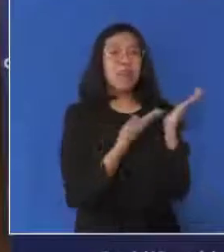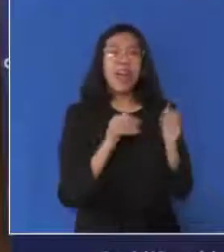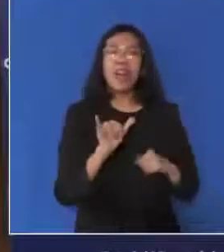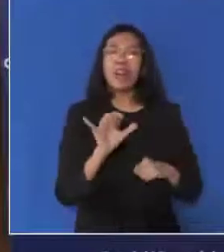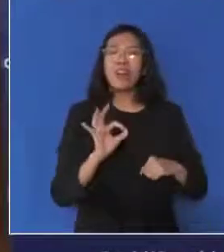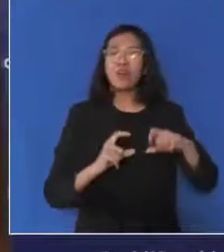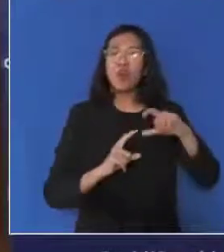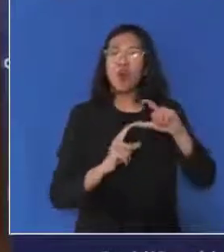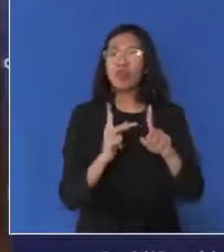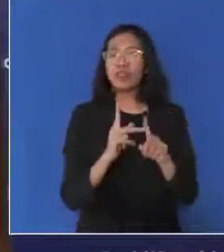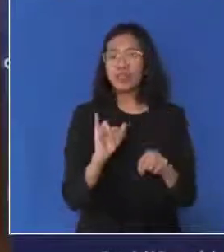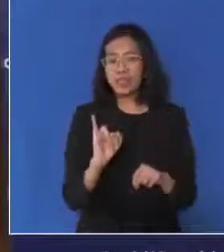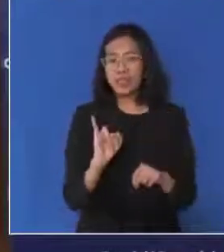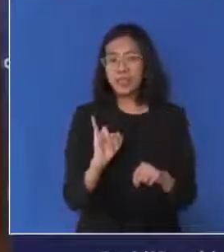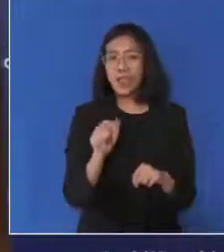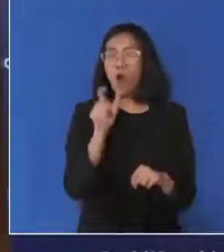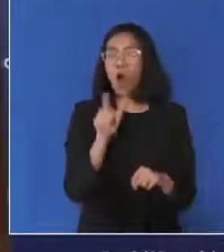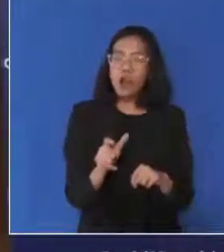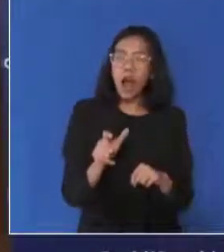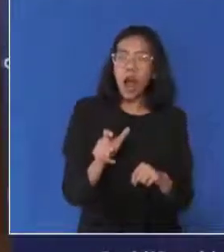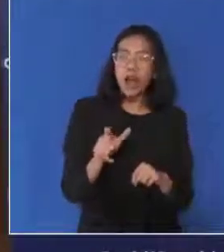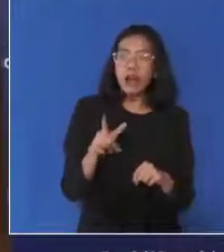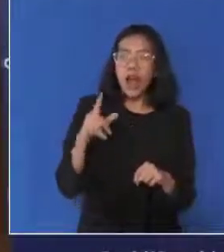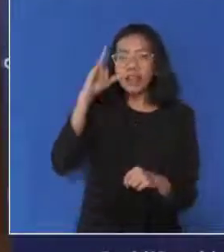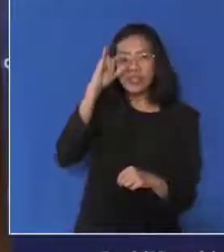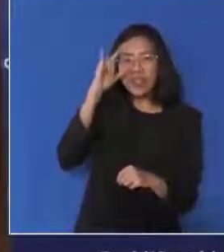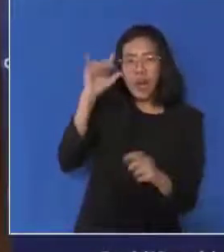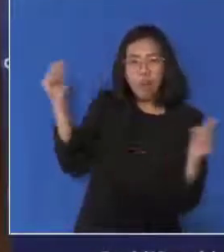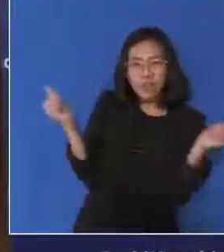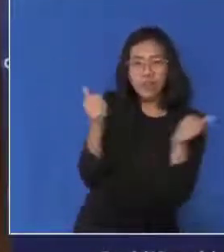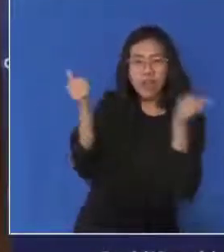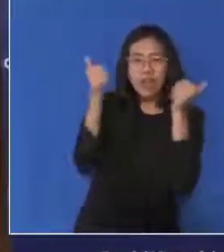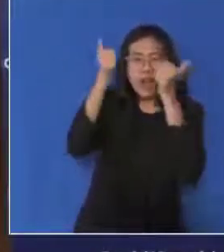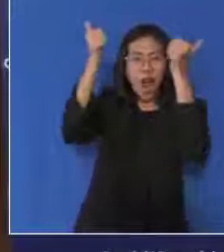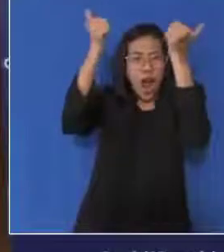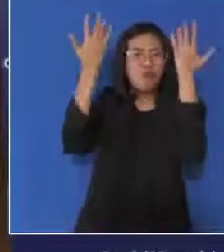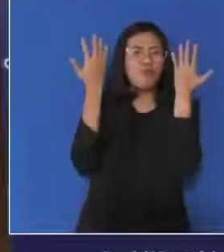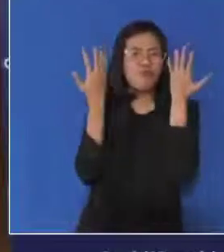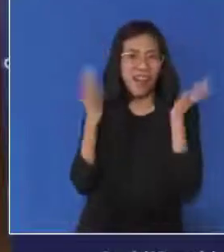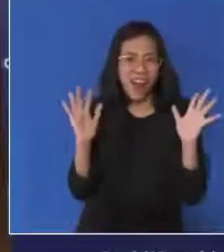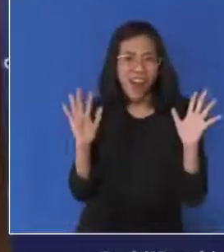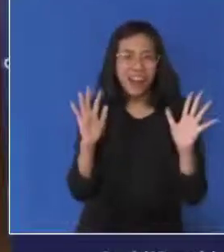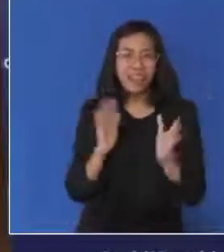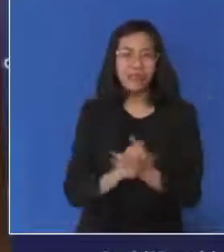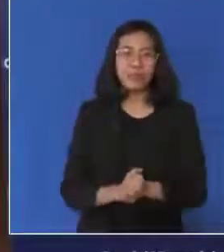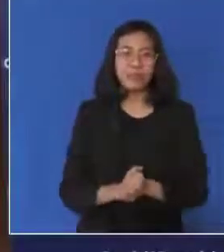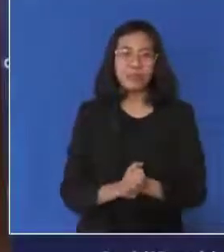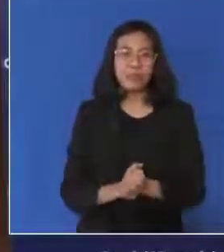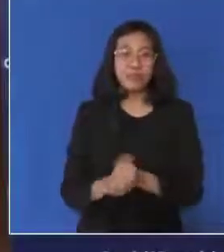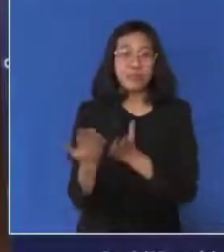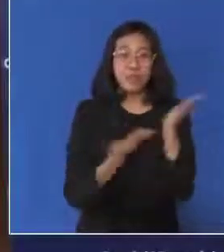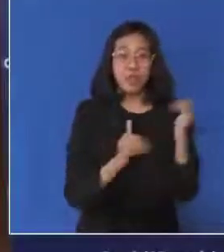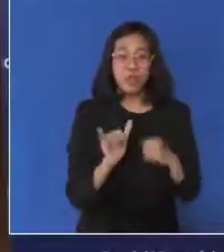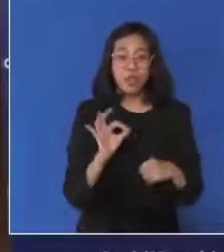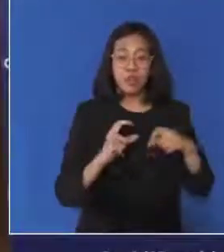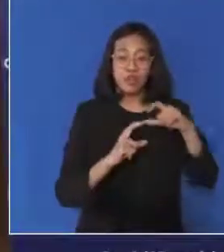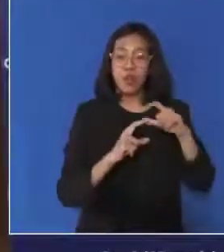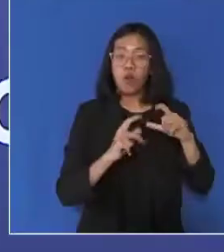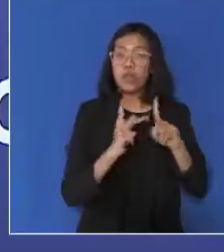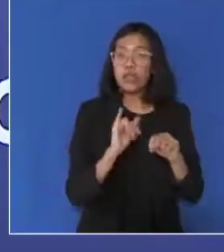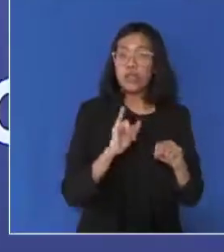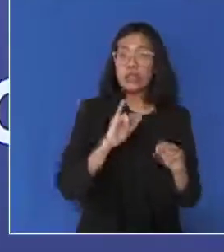Mas Yosi mokalu seorang influencer yang selalu mudah dan keren sejak dulu terima kasih handset ini merupakan ketua umum